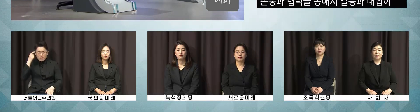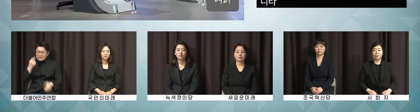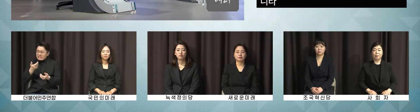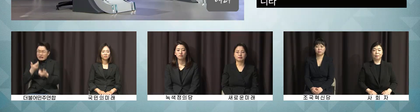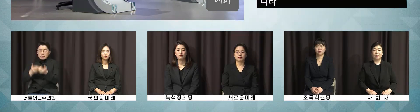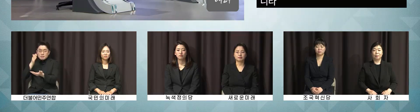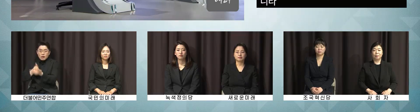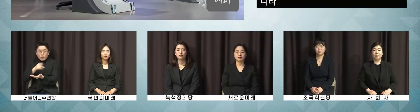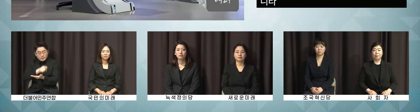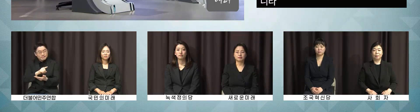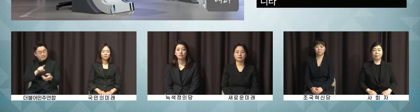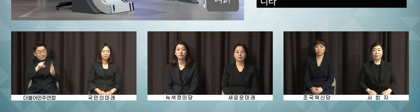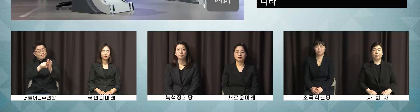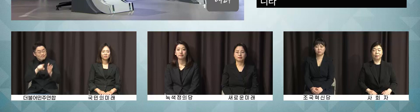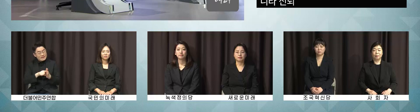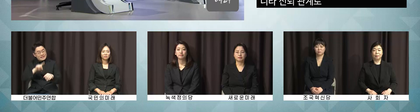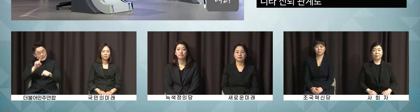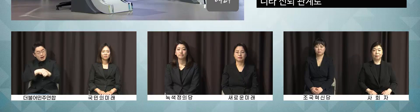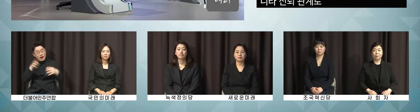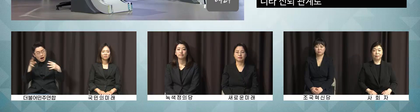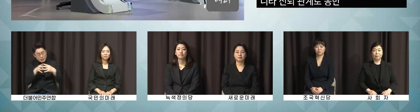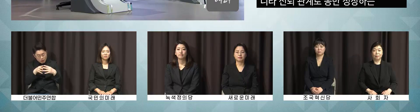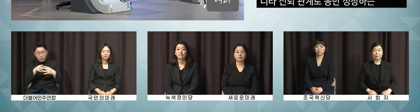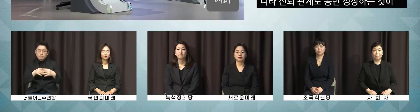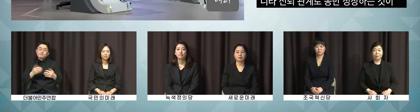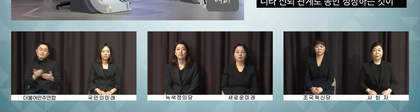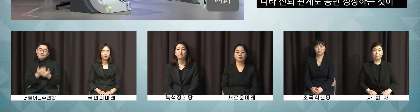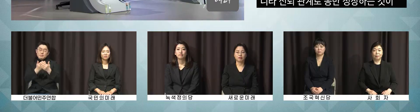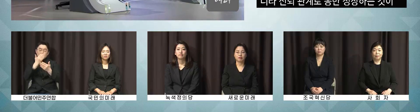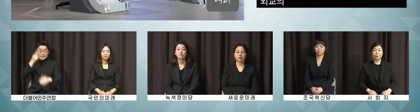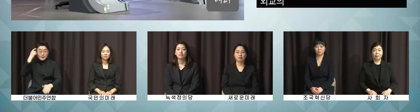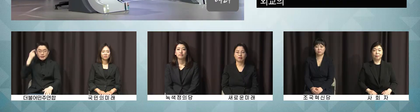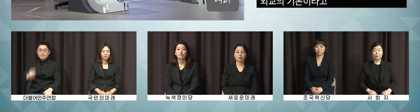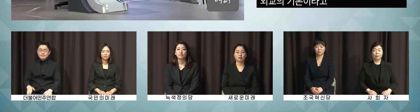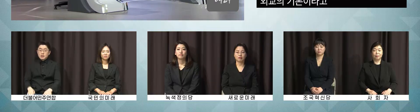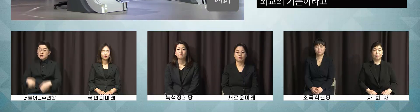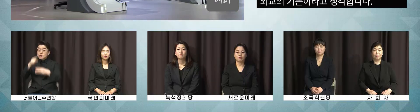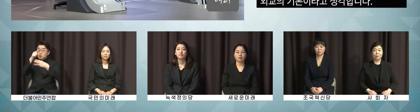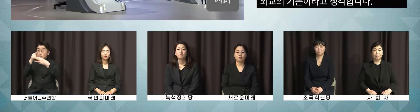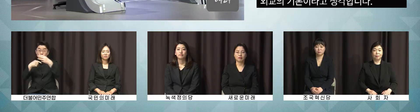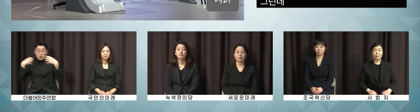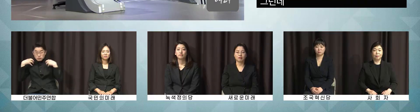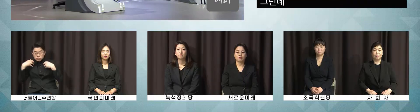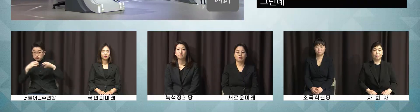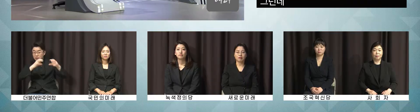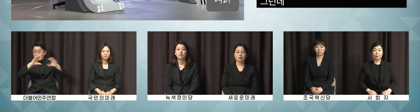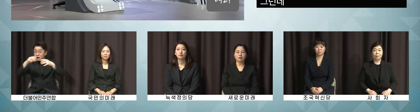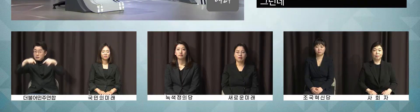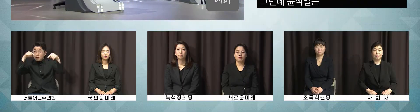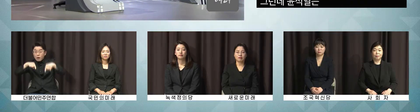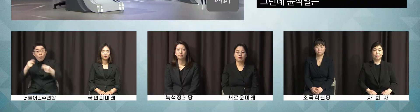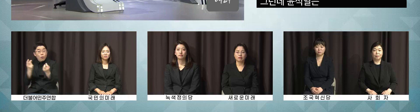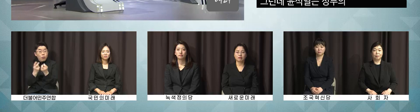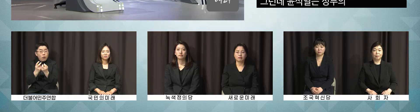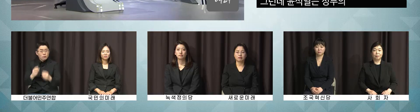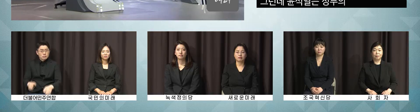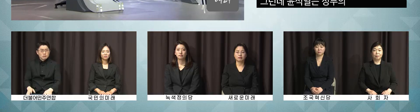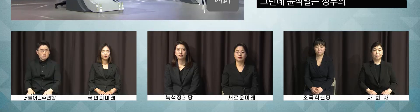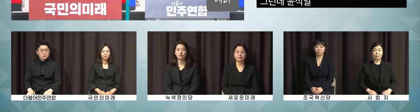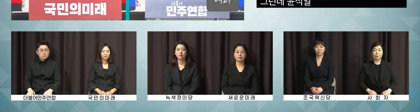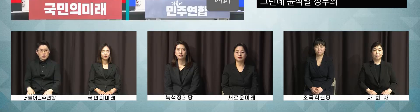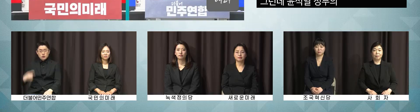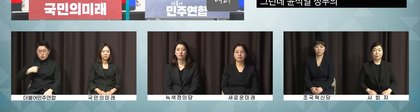관계로 동반성장하는 것이 외교의 기본이라고 생각을 하고 있습니다. 그런데 지금 윤석열 정부의 외교 정책은 어떻습니까?